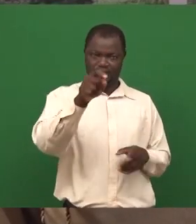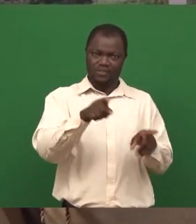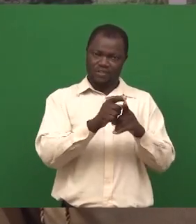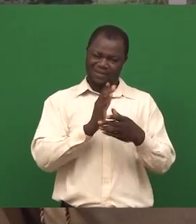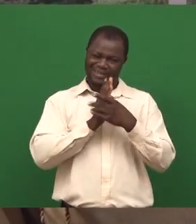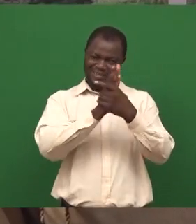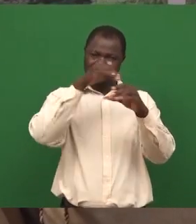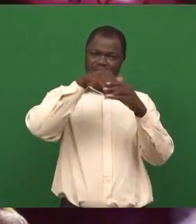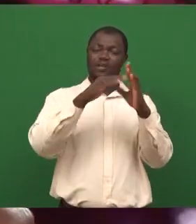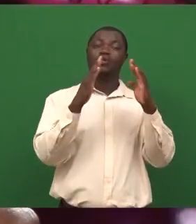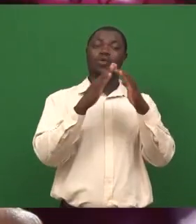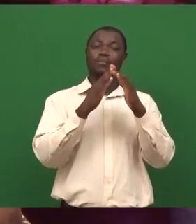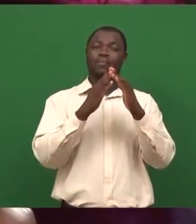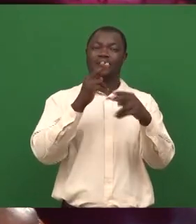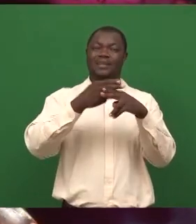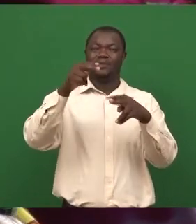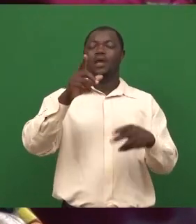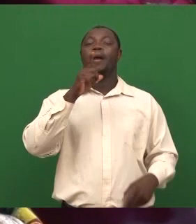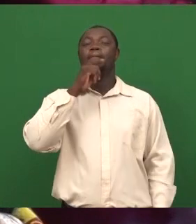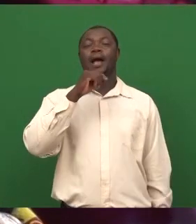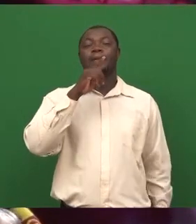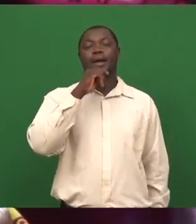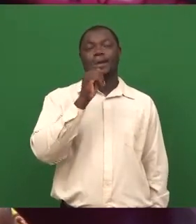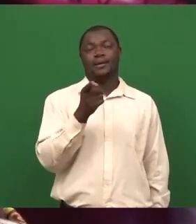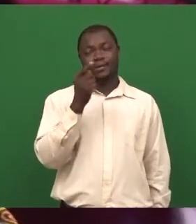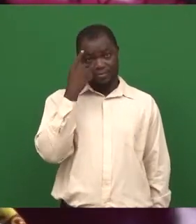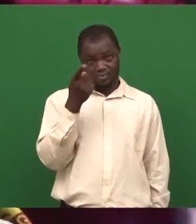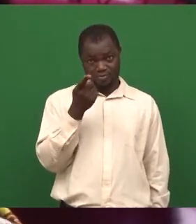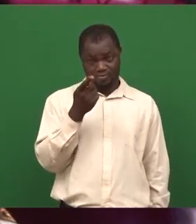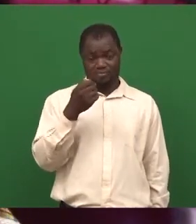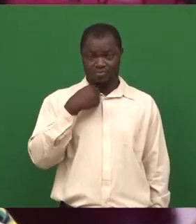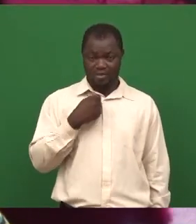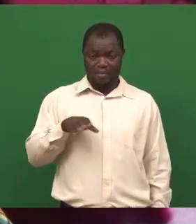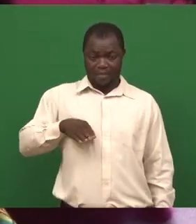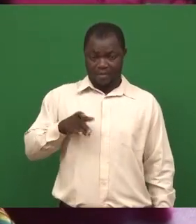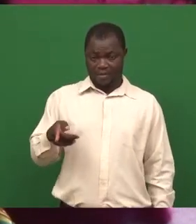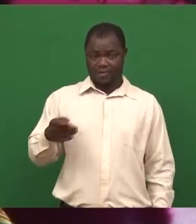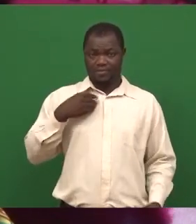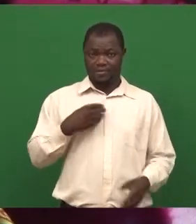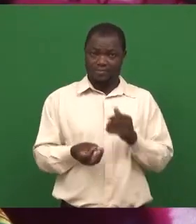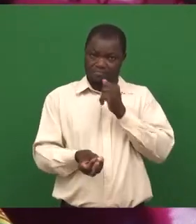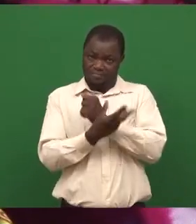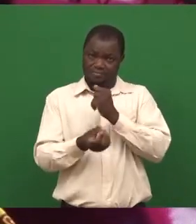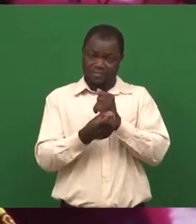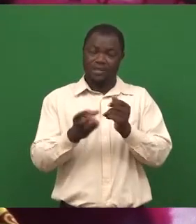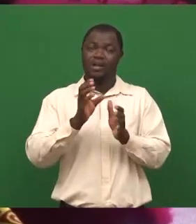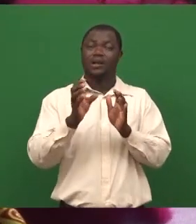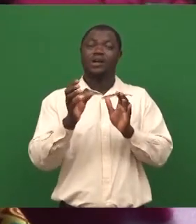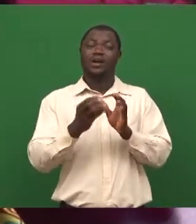anotonga mumba unonzi baba. Ndiri mai, ndiri marriage counselor inini pandiri